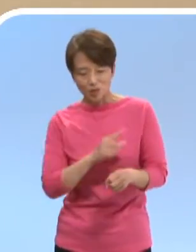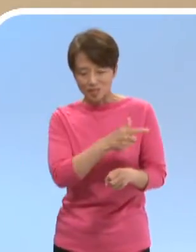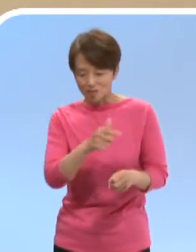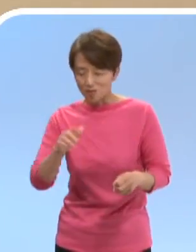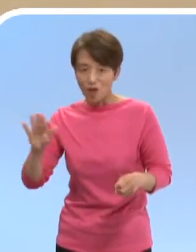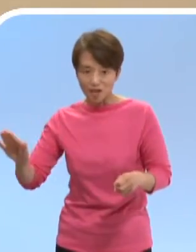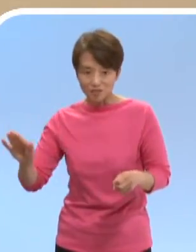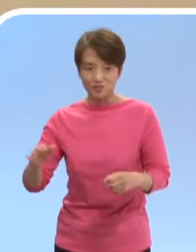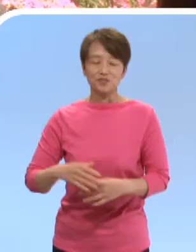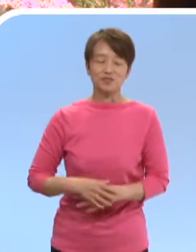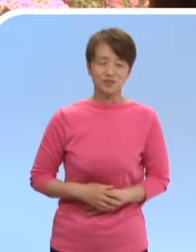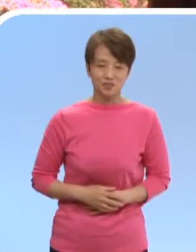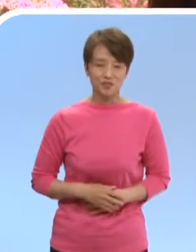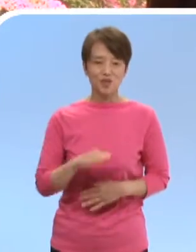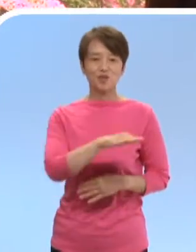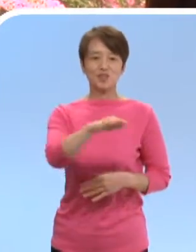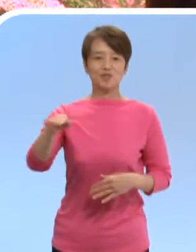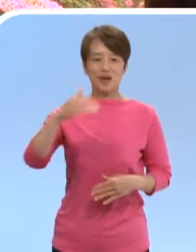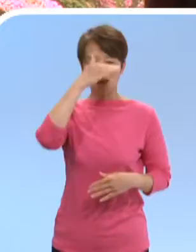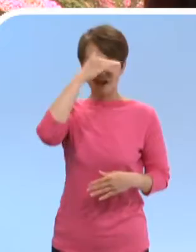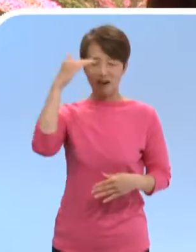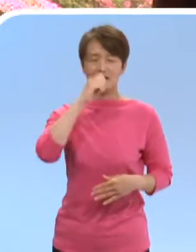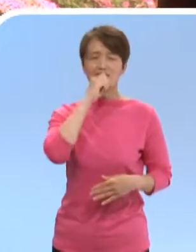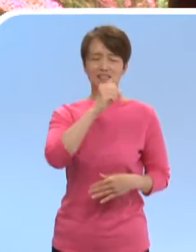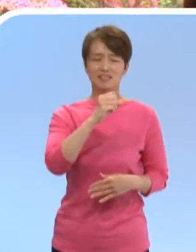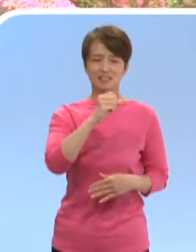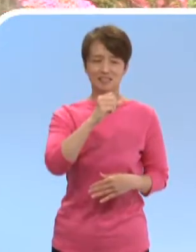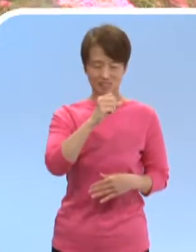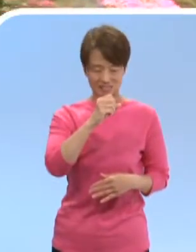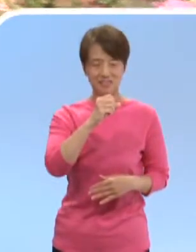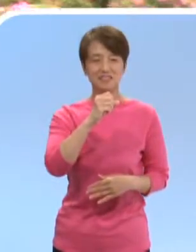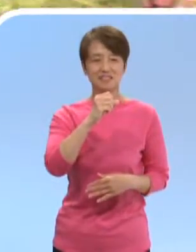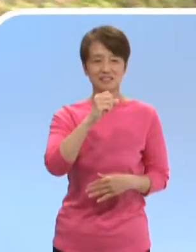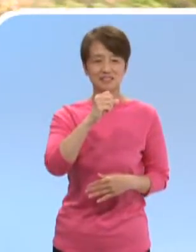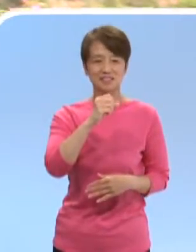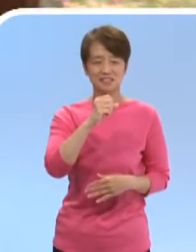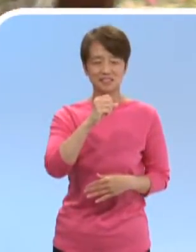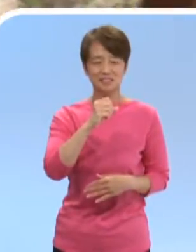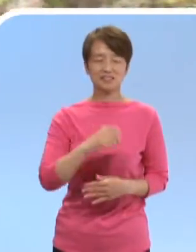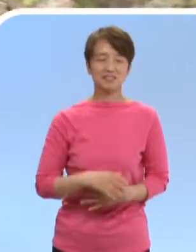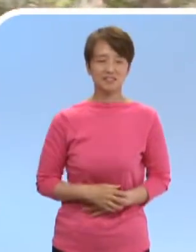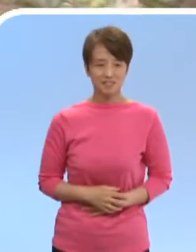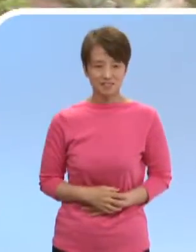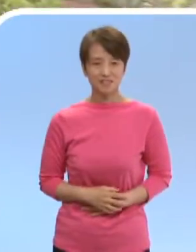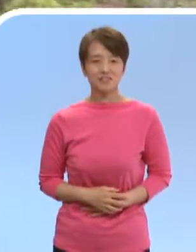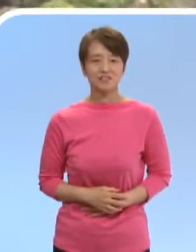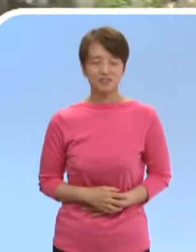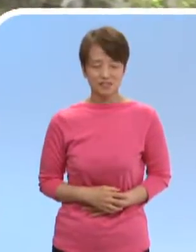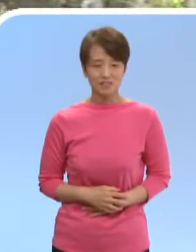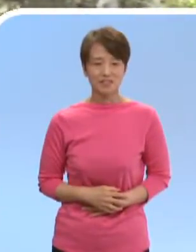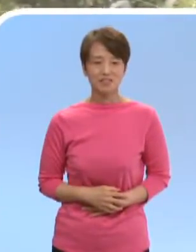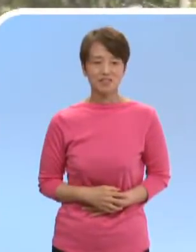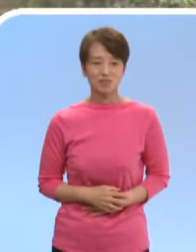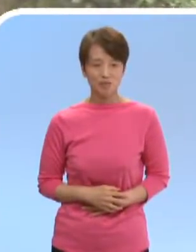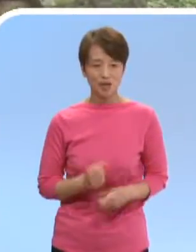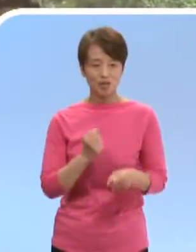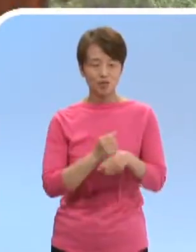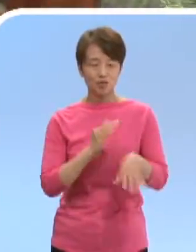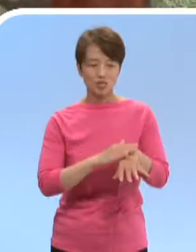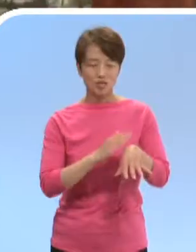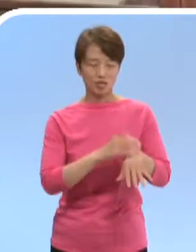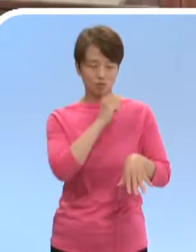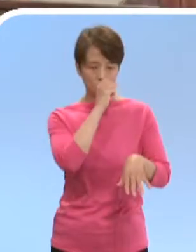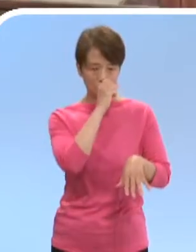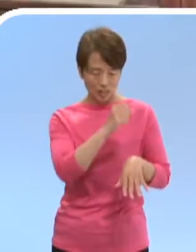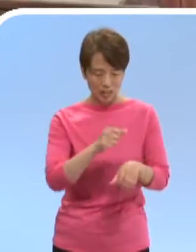。 お庭がいい感じの塀になって見えますね。 作りも凝っている